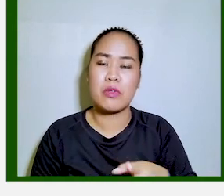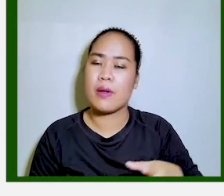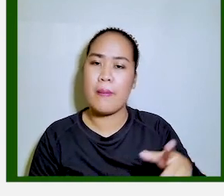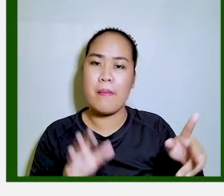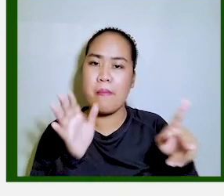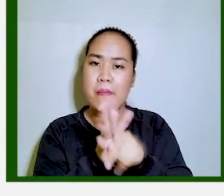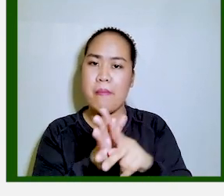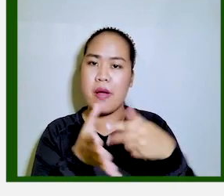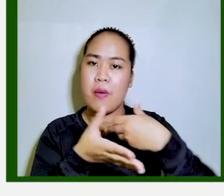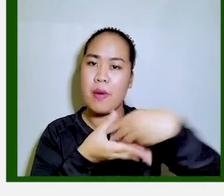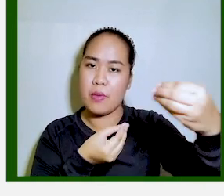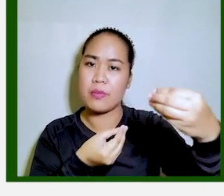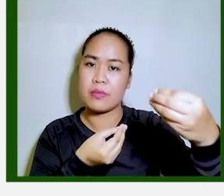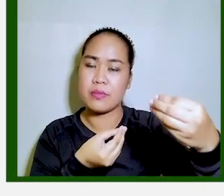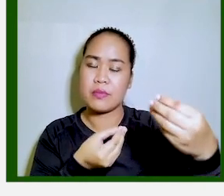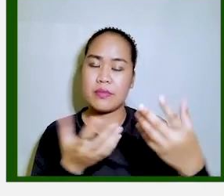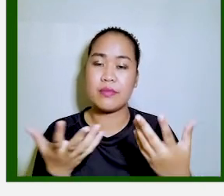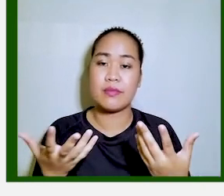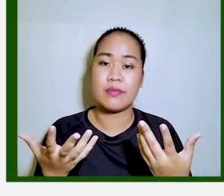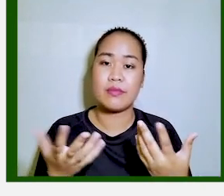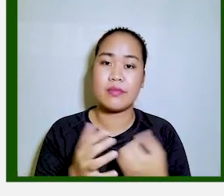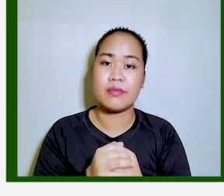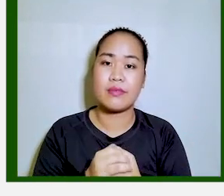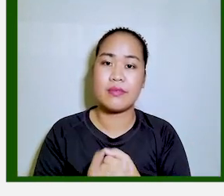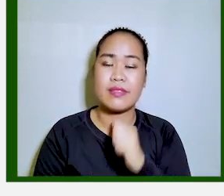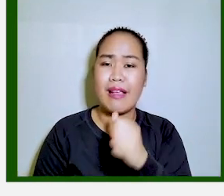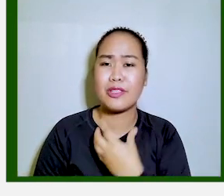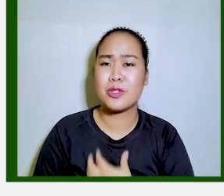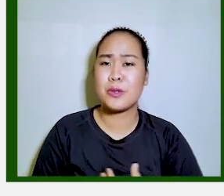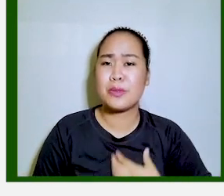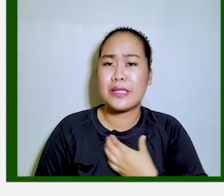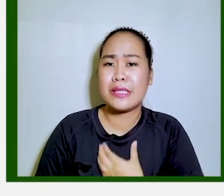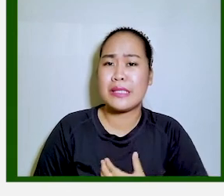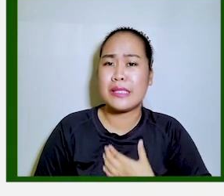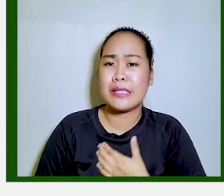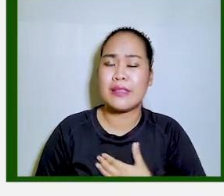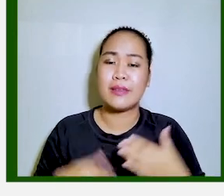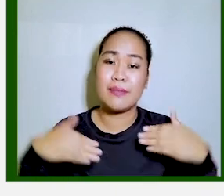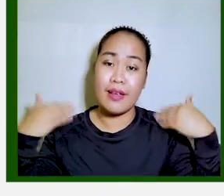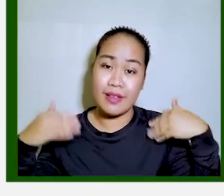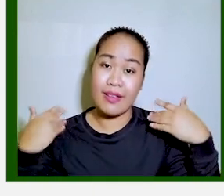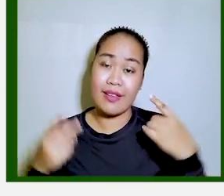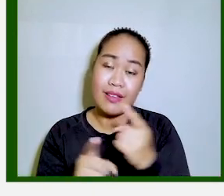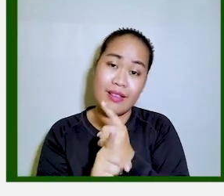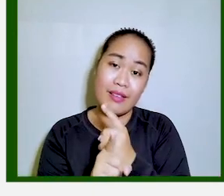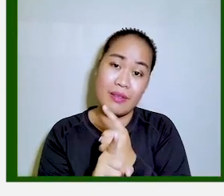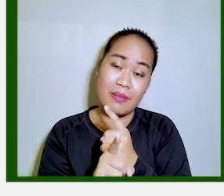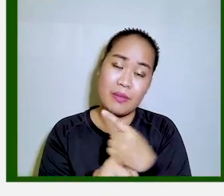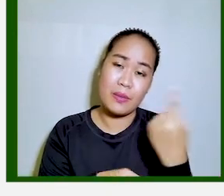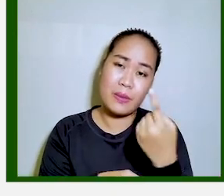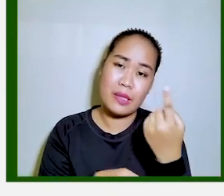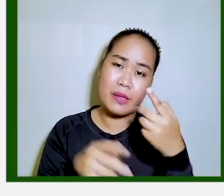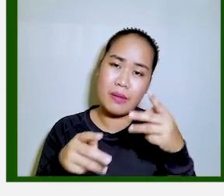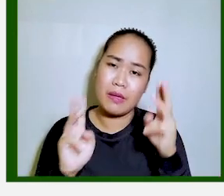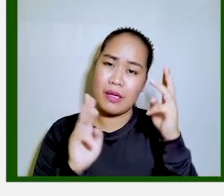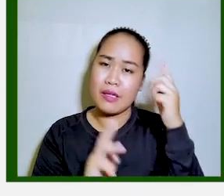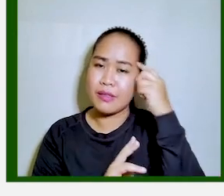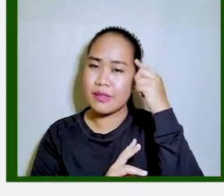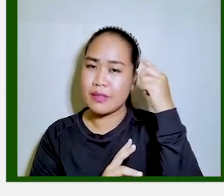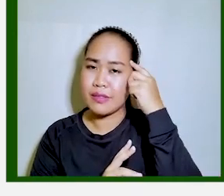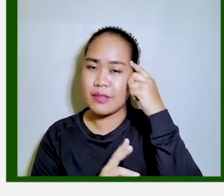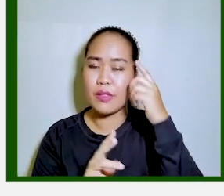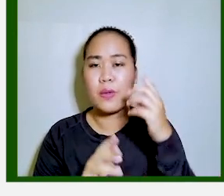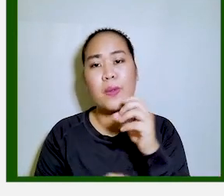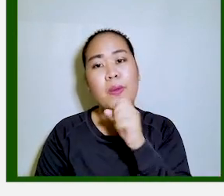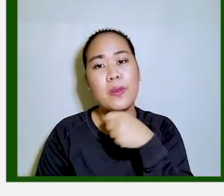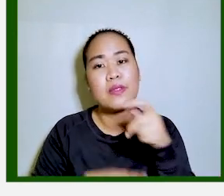talagang palabasin. No? Hindi naman magre-reklamo mga bata eh, di ba? Oo, eh, palusot na lang ng mga, ano yan, ng